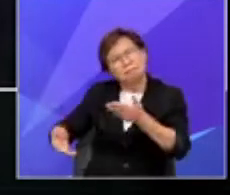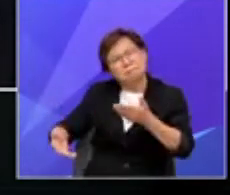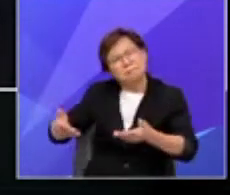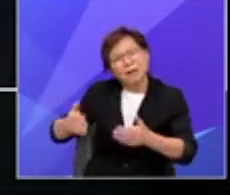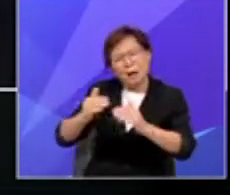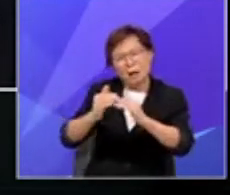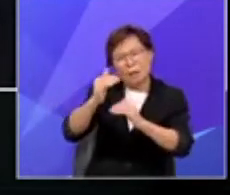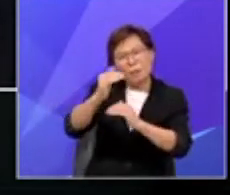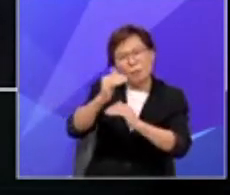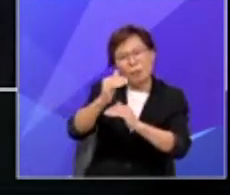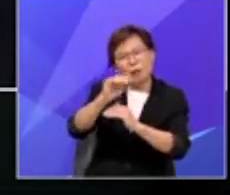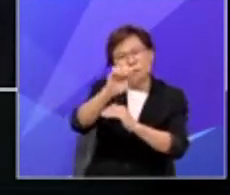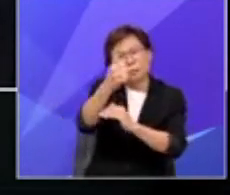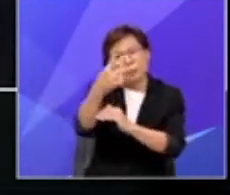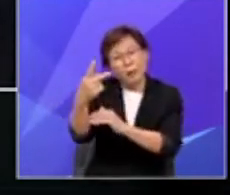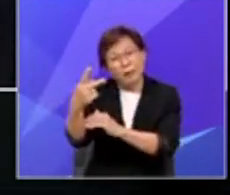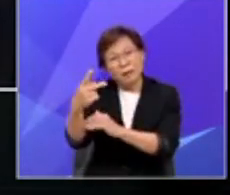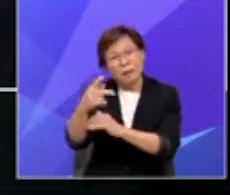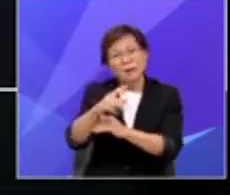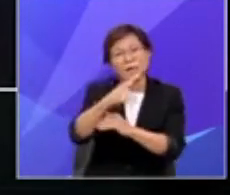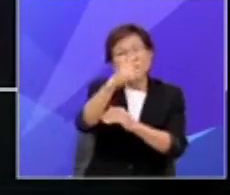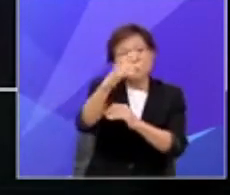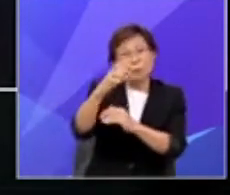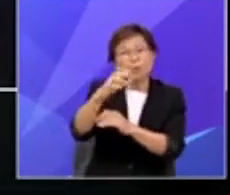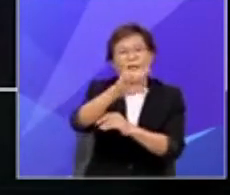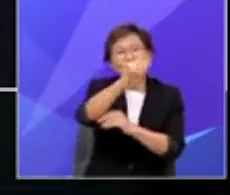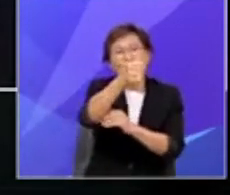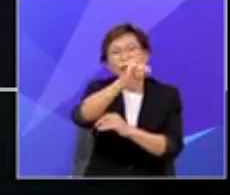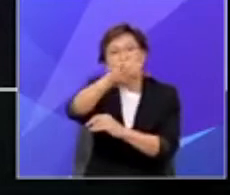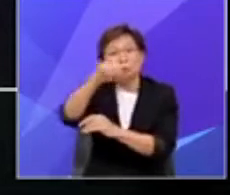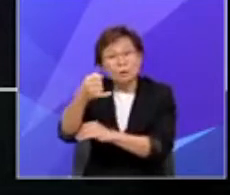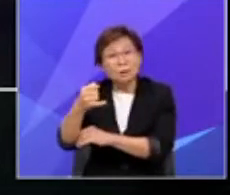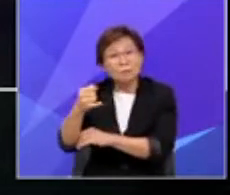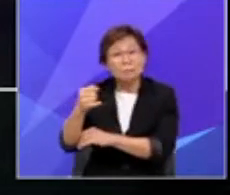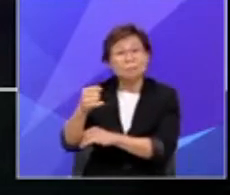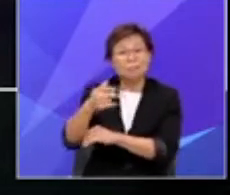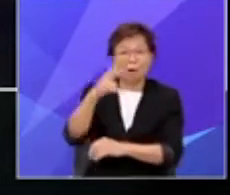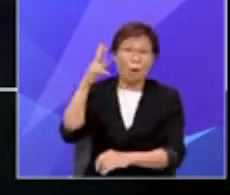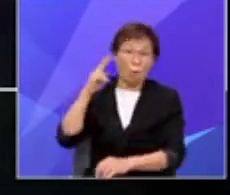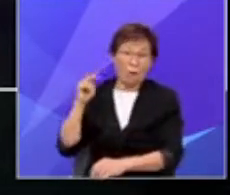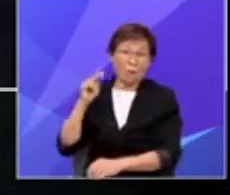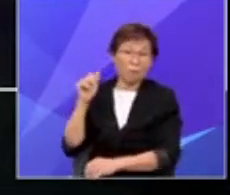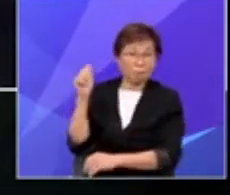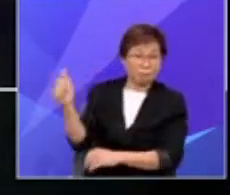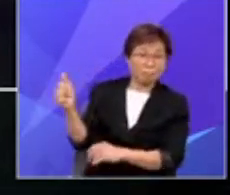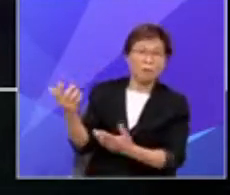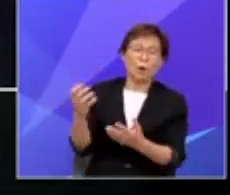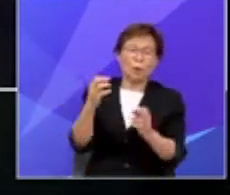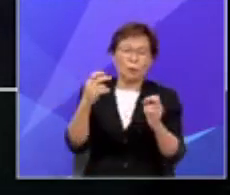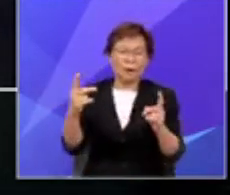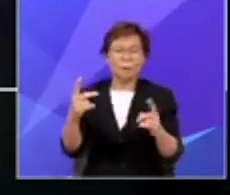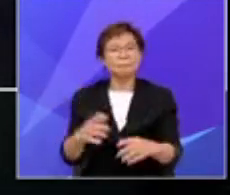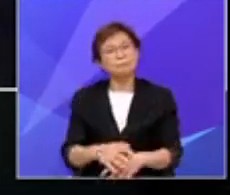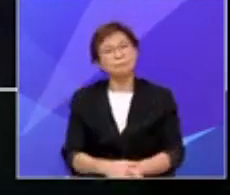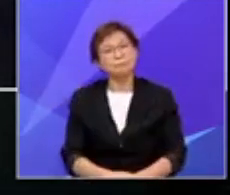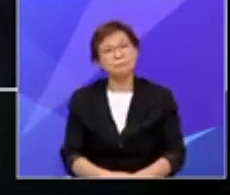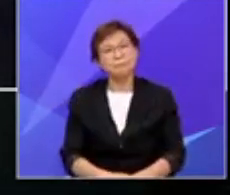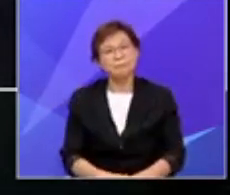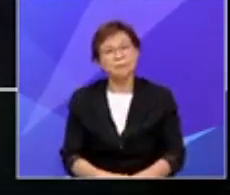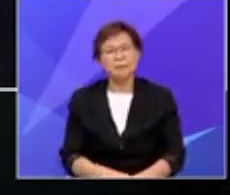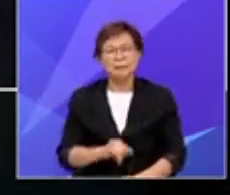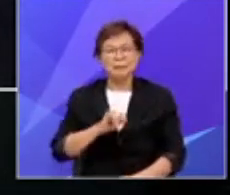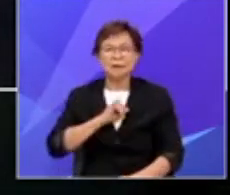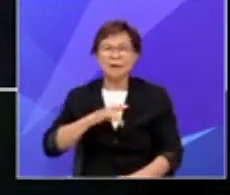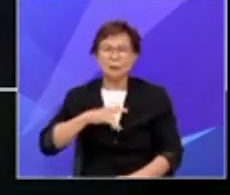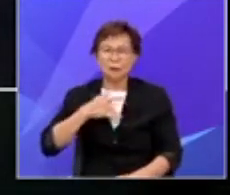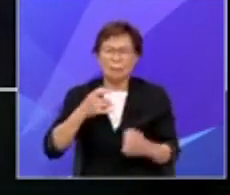44444444 Rp10.000 10 juta a-a-a-a Oke so inilah